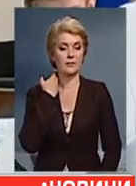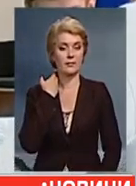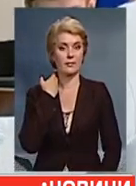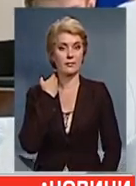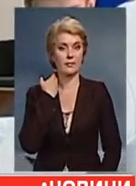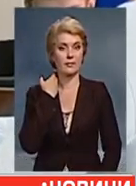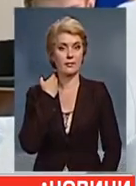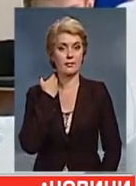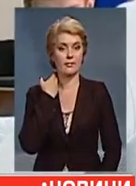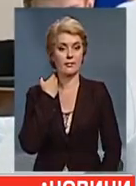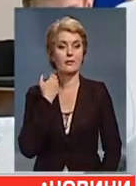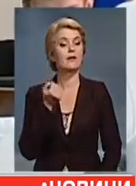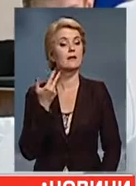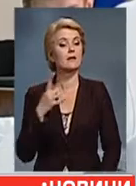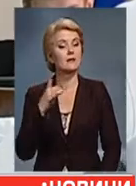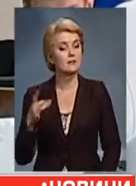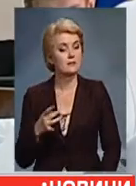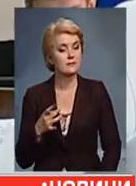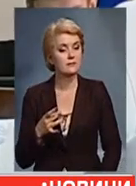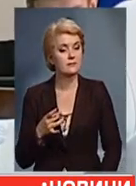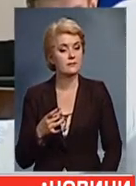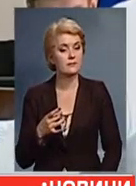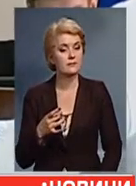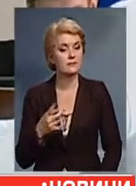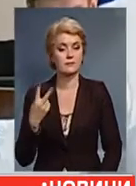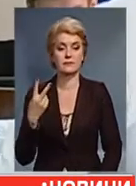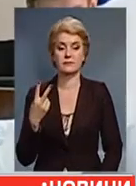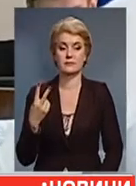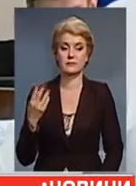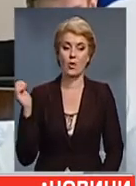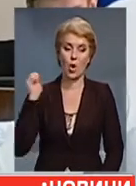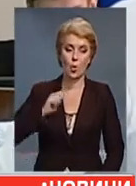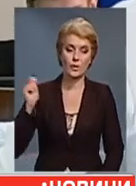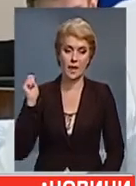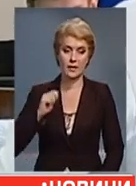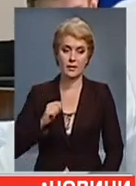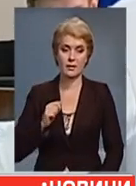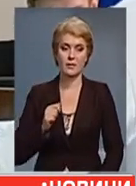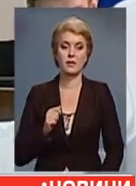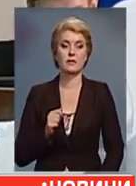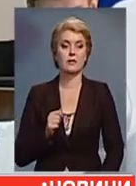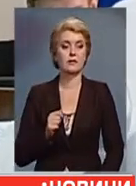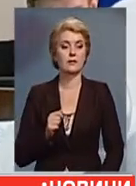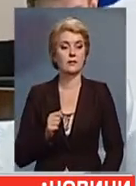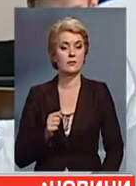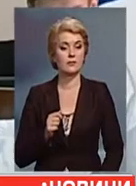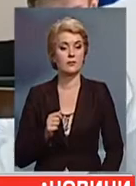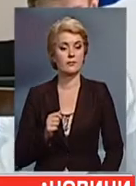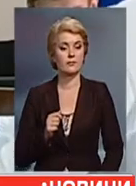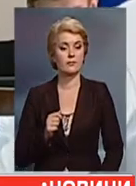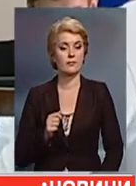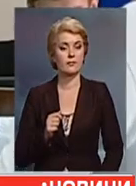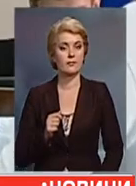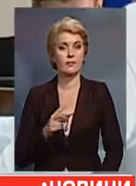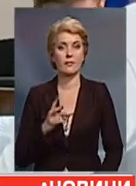Пізніше кинули. Скільки ударів по шиї? Два удари. Ударили. Я точно не пам'ятаю. Ну, не менше